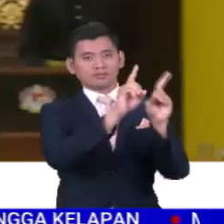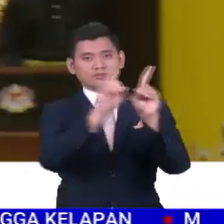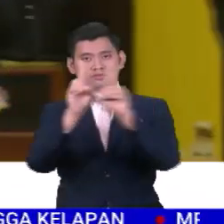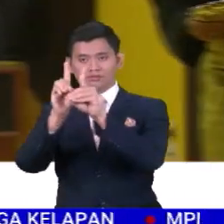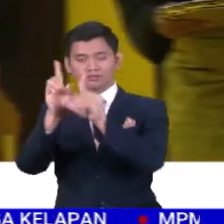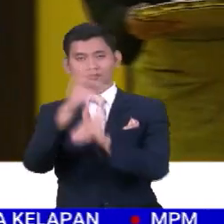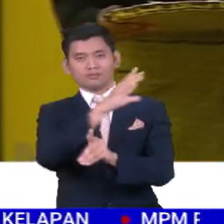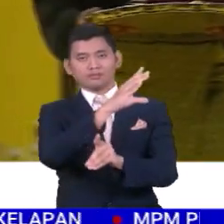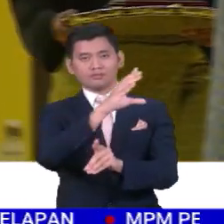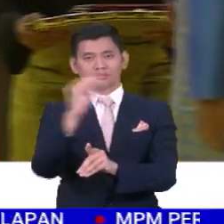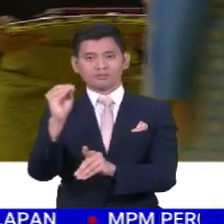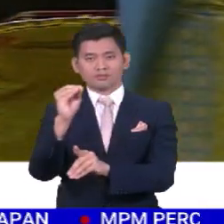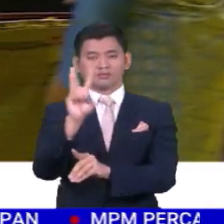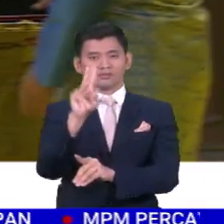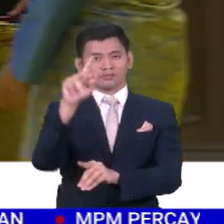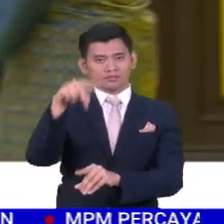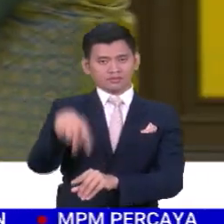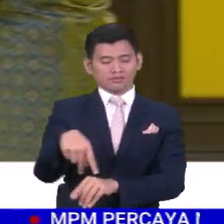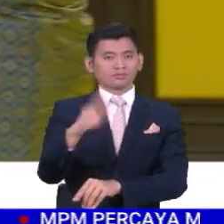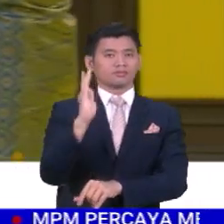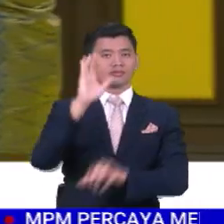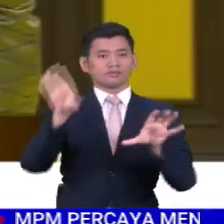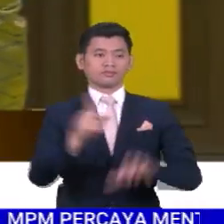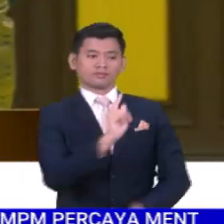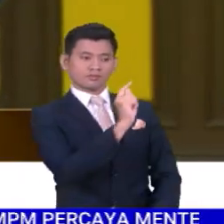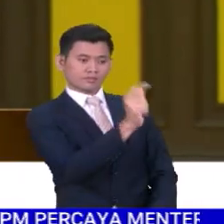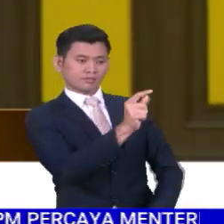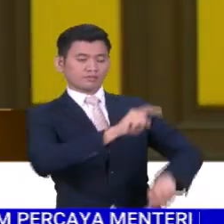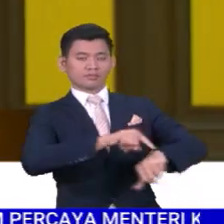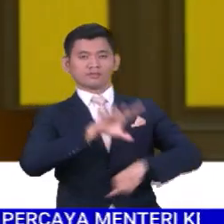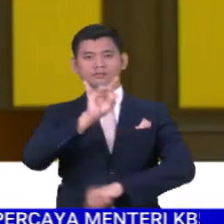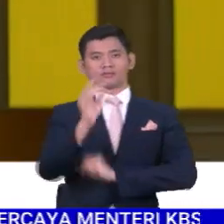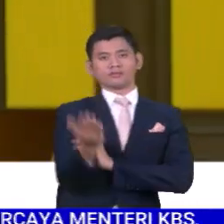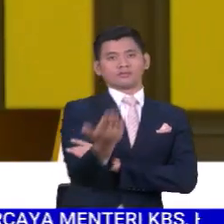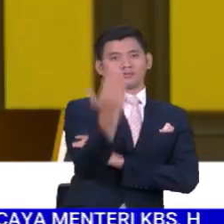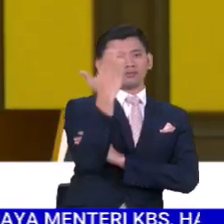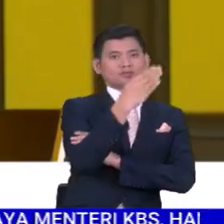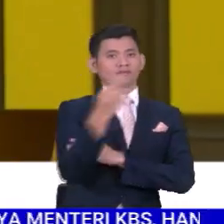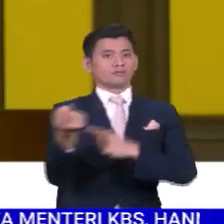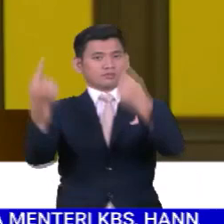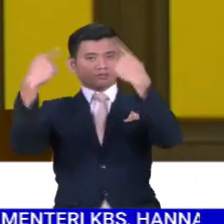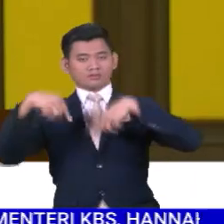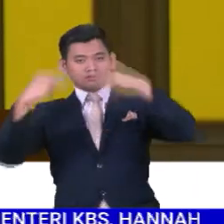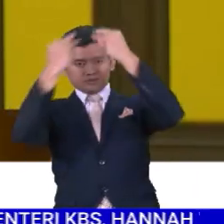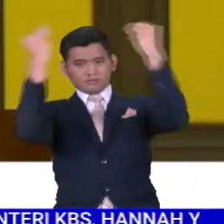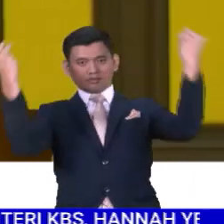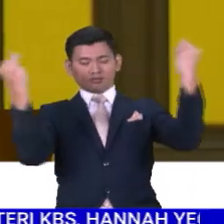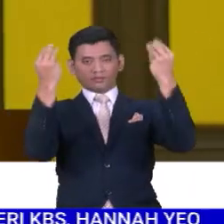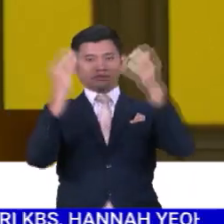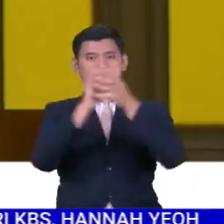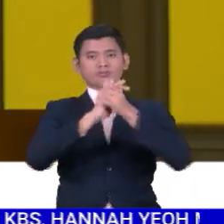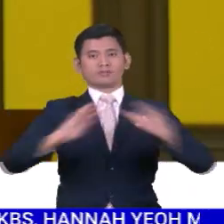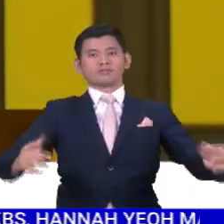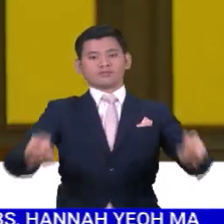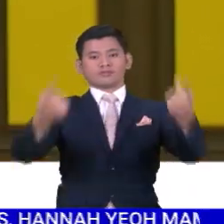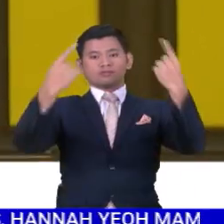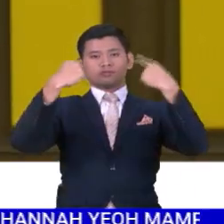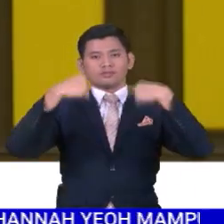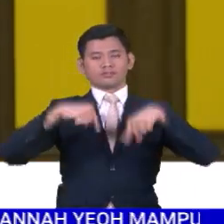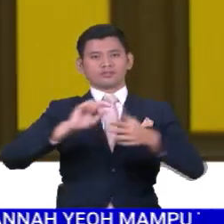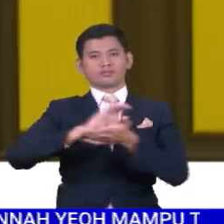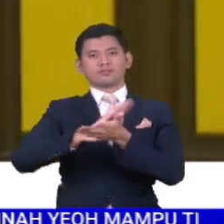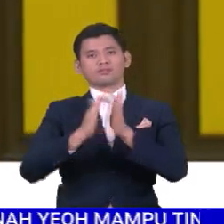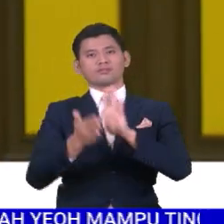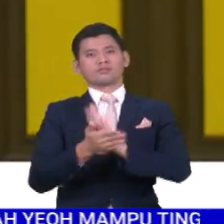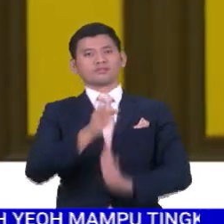dijangkau mengadakan sesi Cloud sekitar 8 pagi dan menghadiri majelis sambutan Selamat datang sebagai Menteri selepas